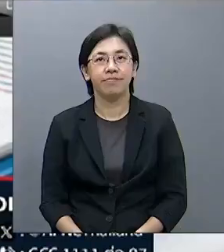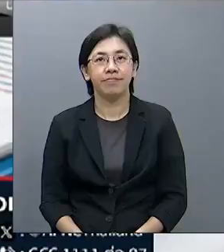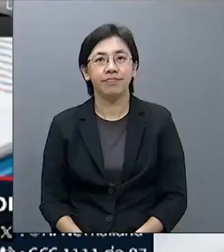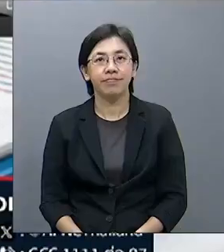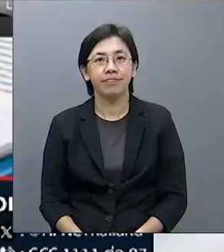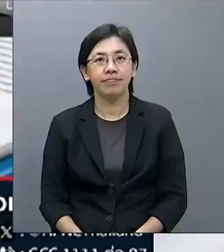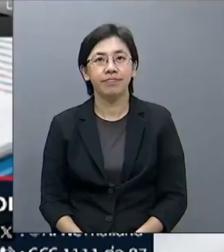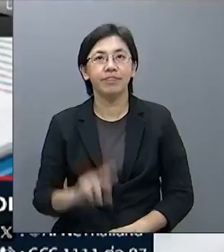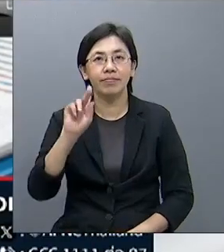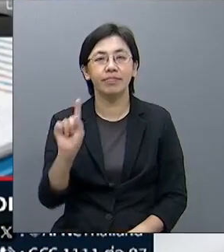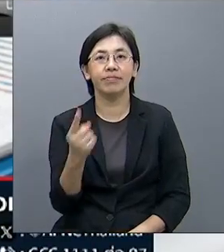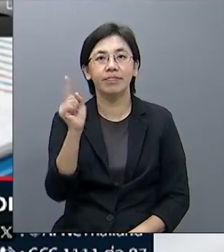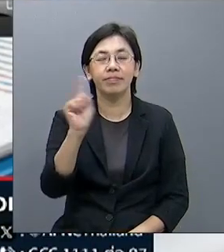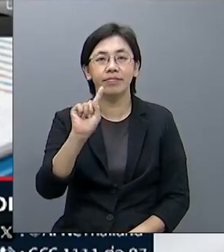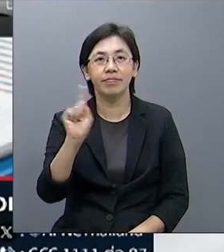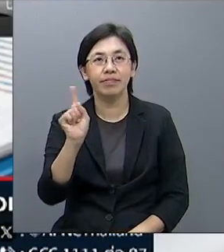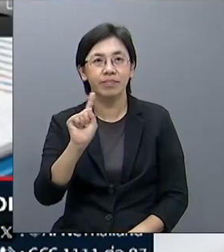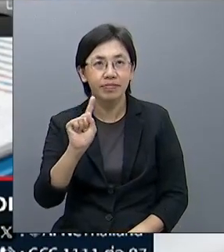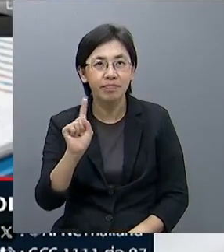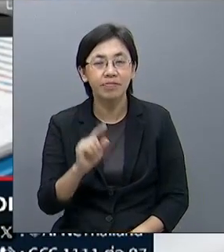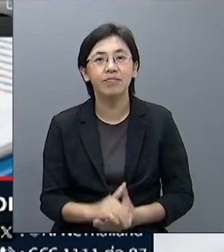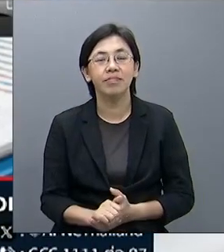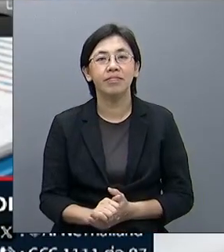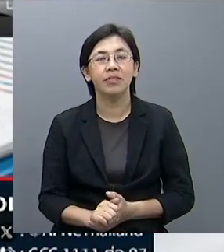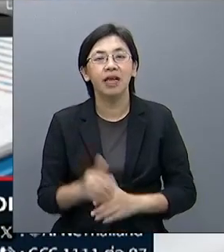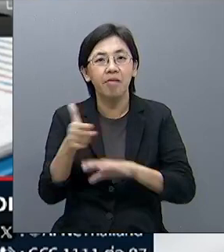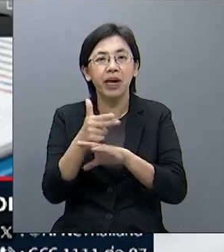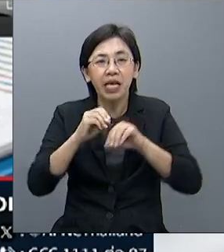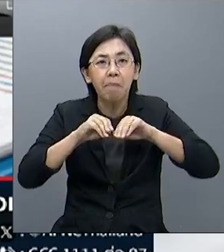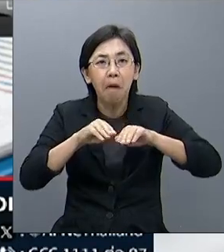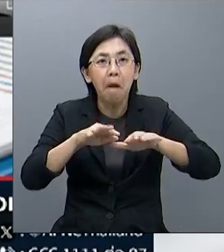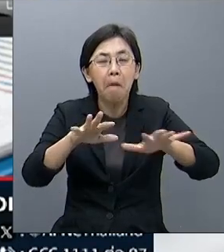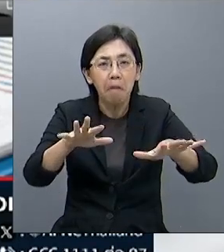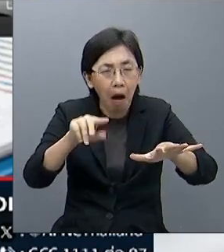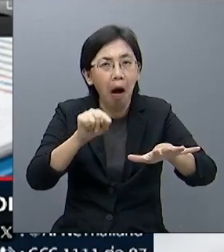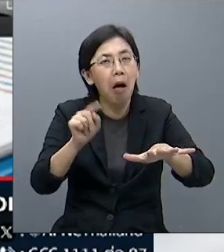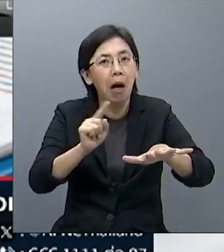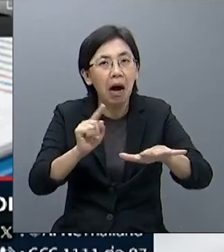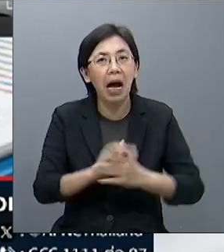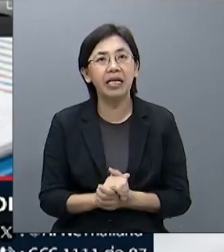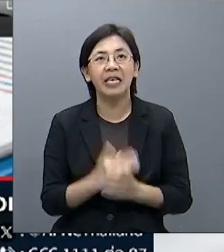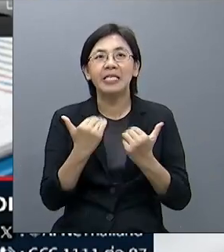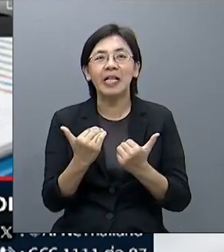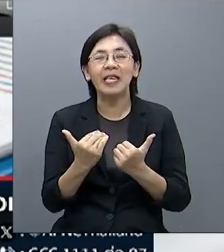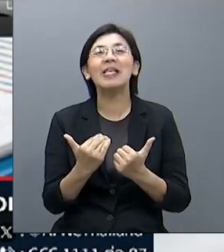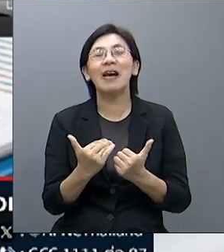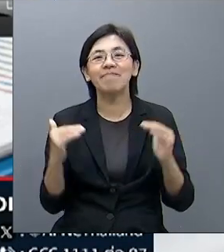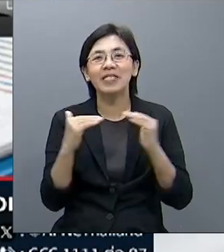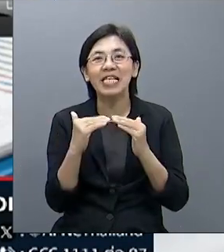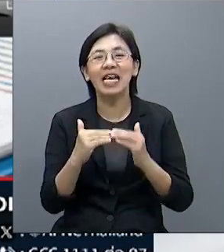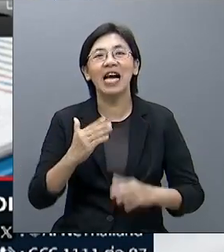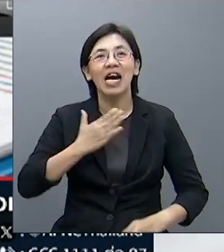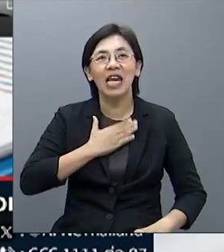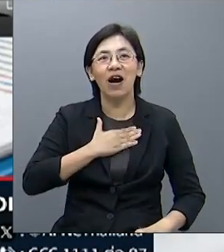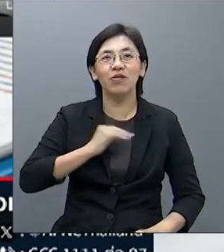ประเด็นแรกค่ะจากกรณีมีการปรากฏเป็นคลิปข่าวสารเลยเป็นเรื่องเป็นราวคุณผู้ชมว่าสิทธิ์เราชนะรับเงิน 7,000 บาทลงทะเ